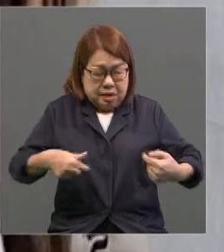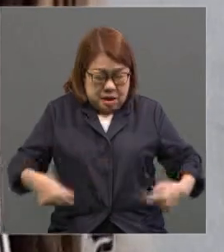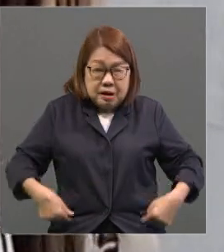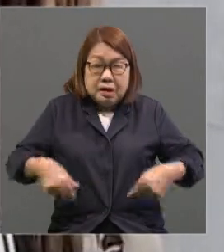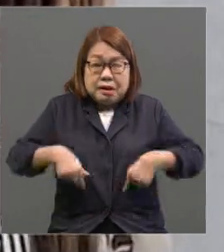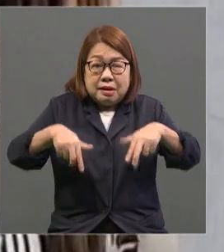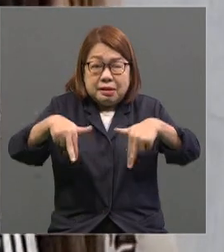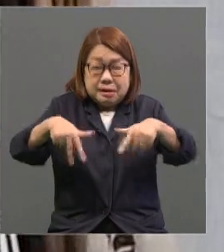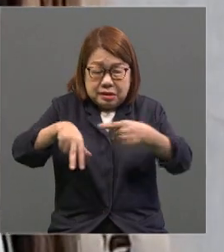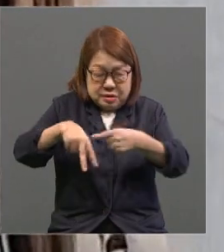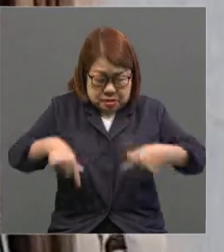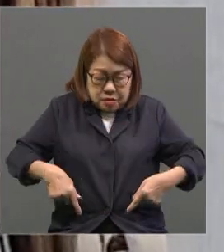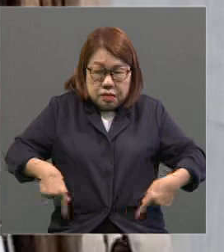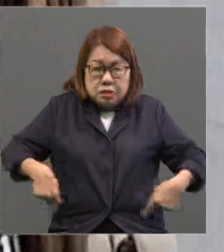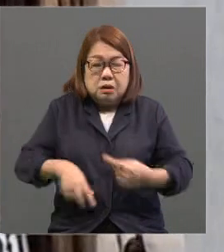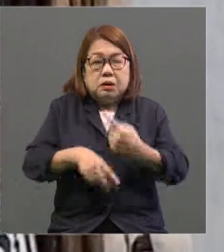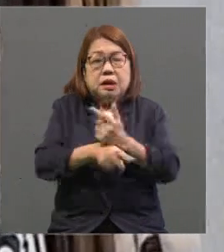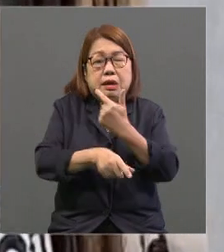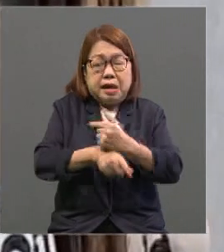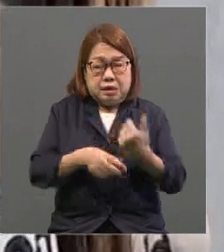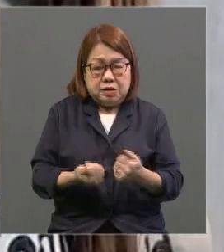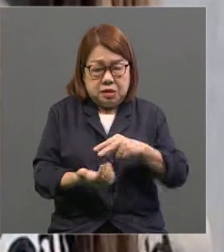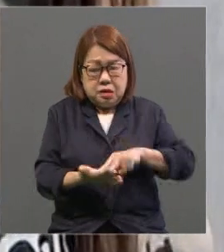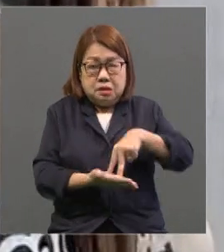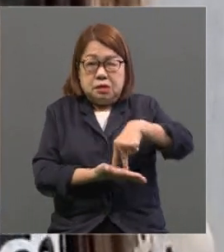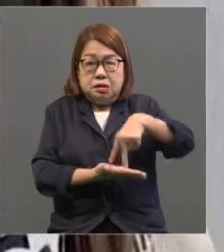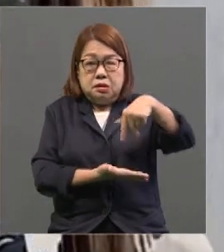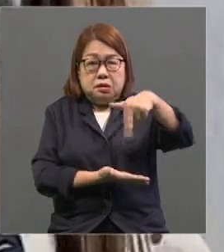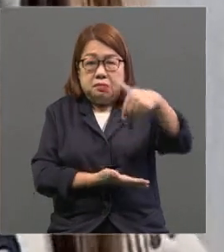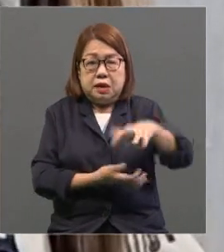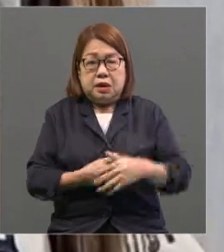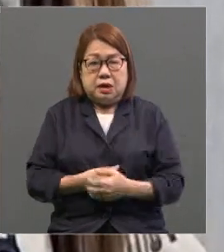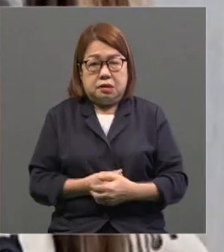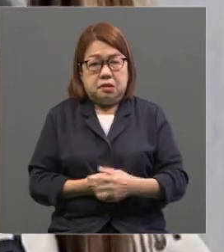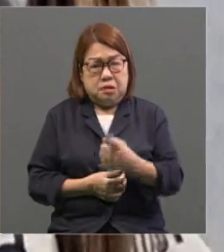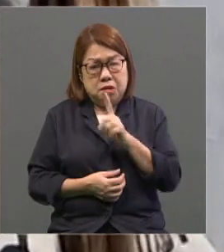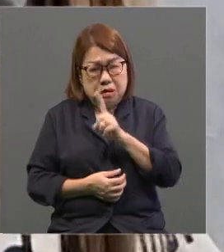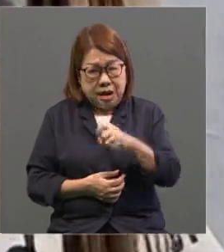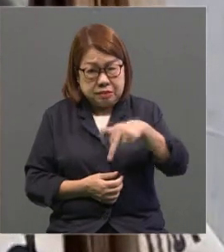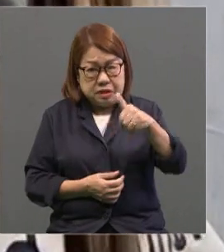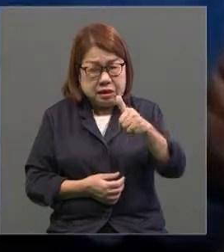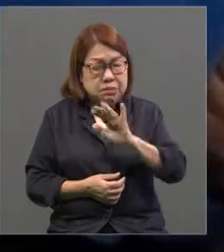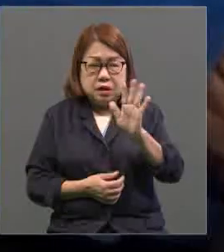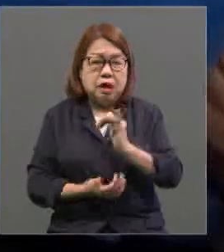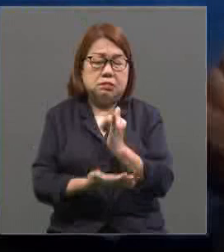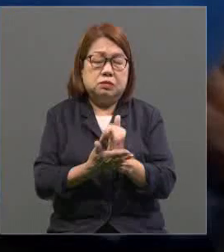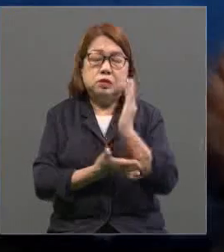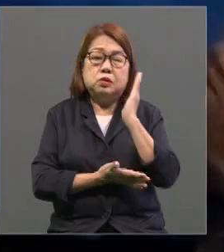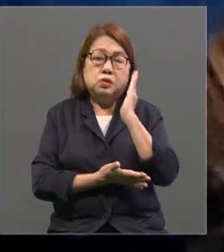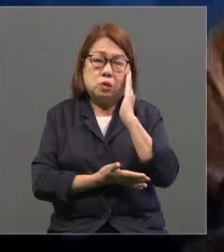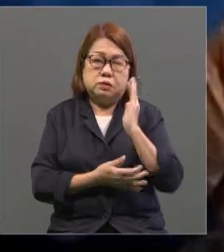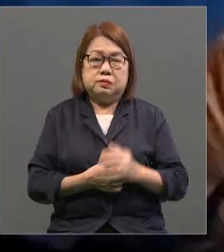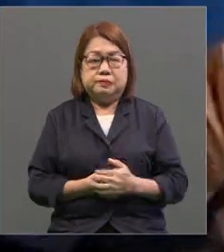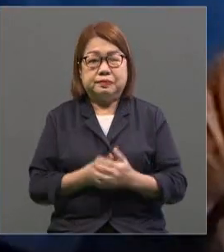เชิงกรานแตกใช่ไหมครับตอนนี้น้องยังลุกจากเตียงไม่ได้นะยังไม่ต้องถามว่าน้องแบบเดินได้ไหมอะไรไหมยังลุกจากเตียงไม่ได้เลย